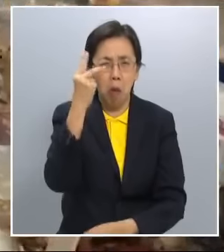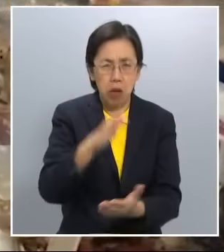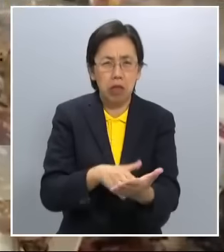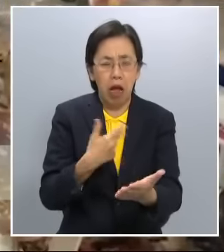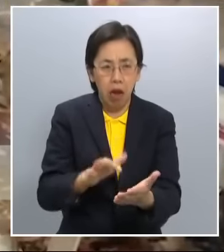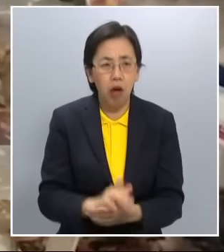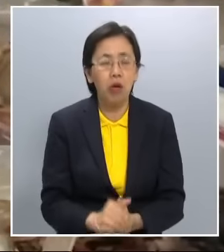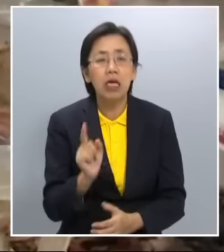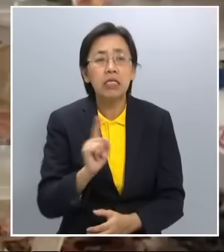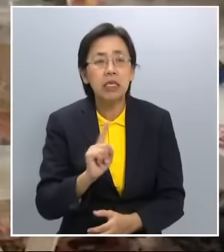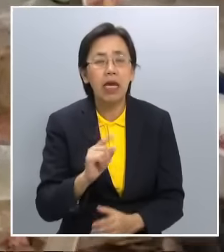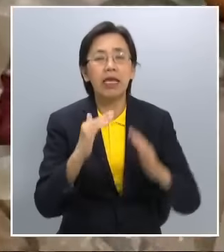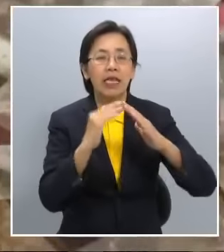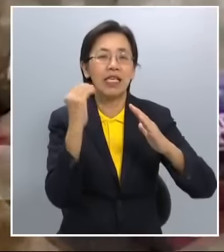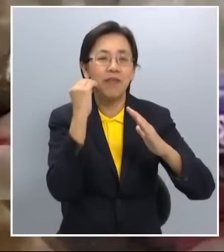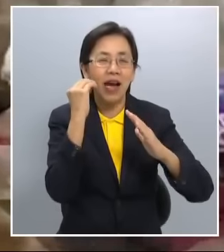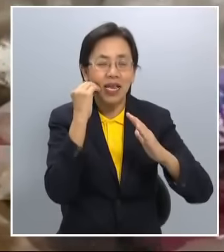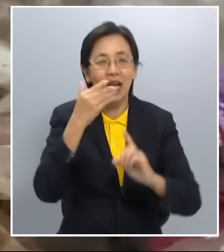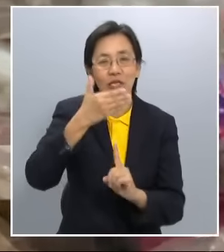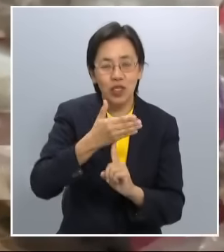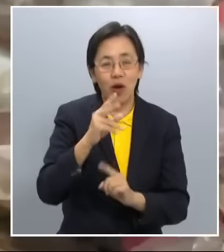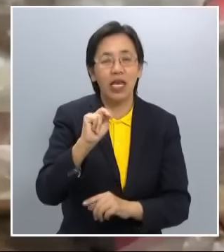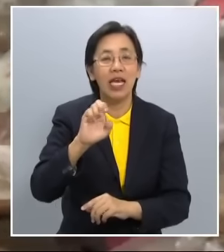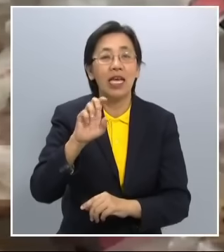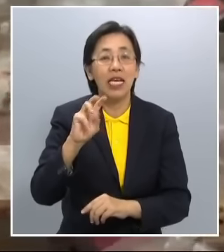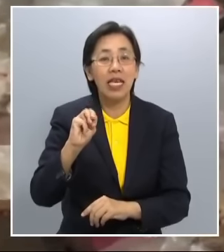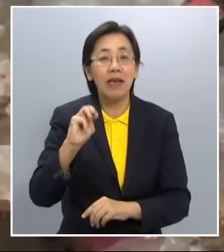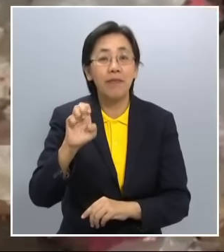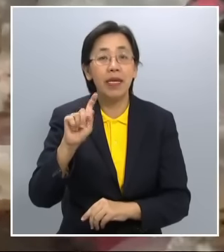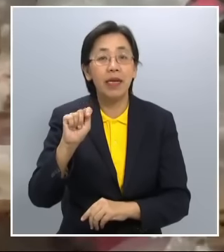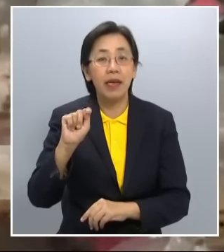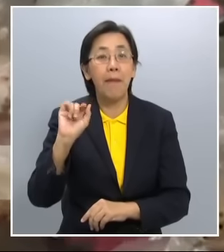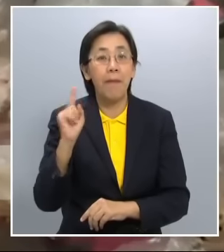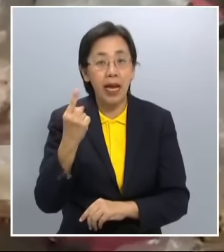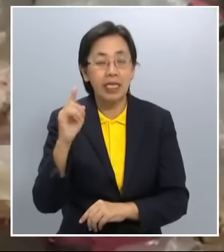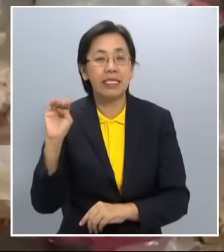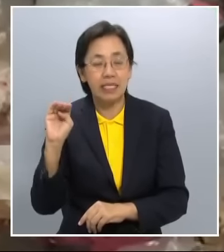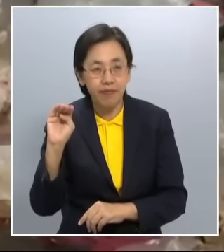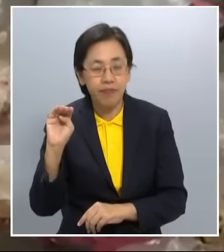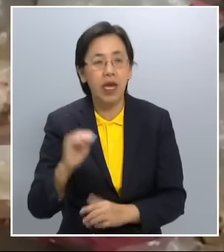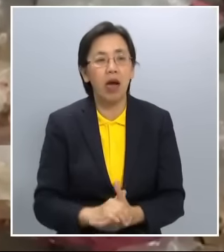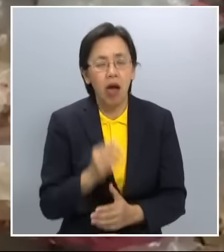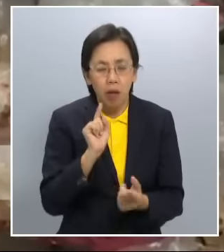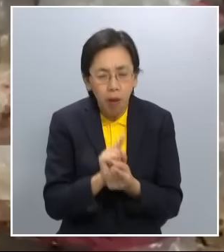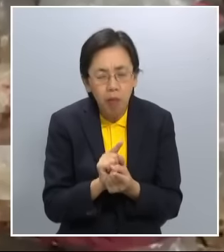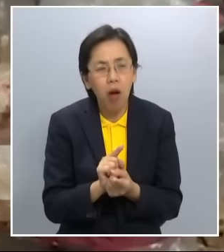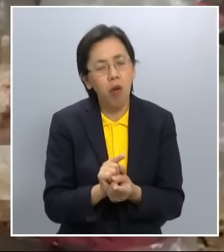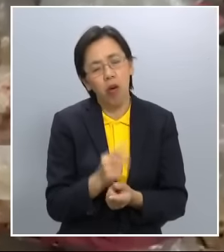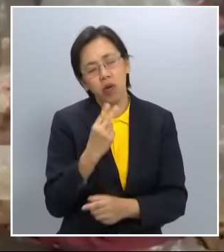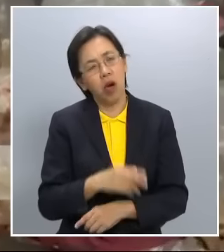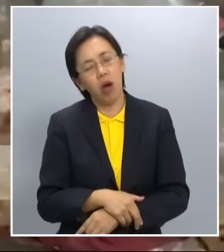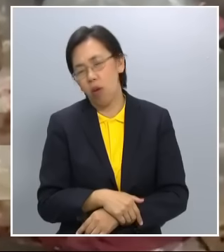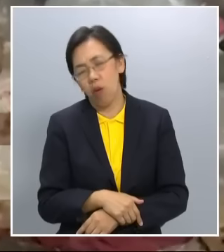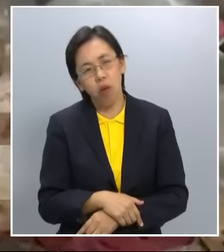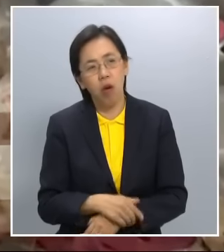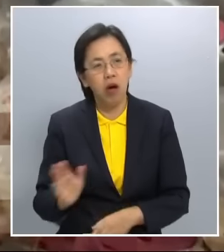บ้านพักหลังหนึ่งในซอยนิมิตใหม่40อยู่ในหมู่บ้านนะครับตัวชมไปถึงพบภาพที่น่าโหดโหนอกจาก